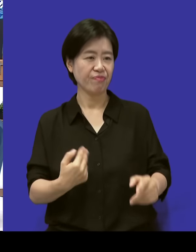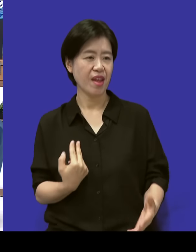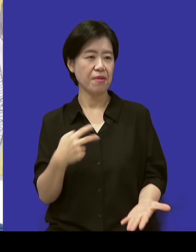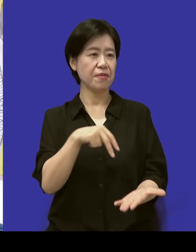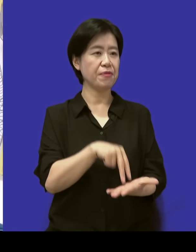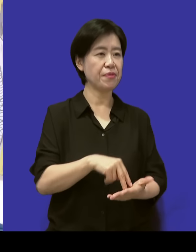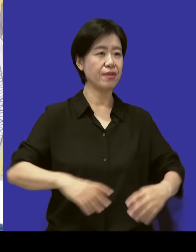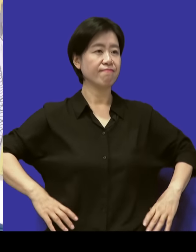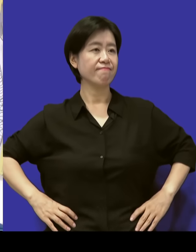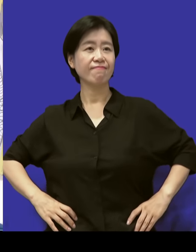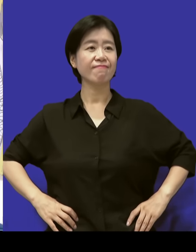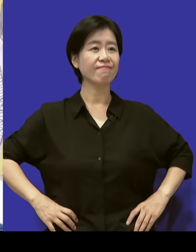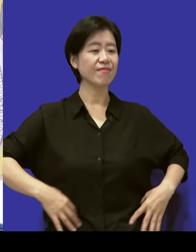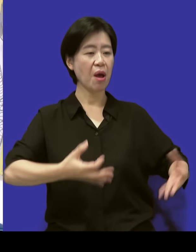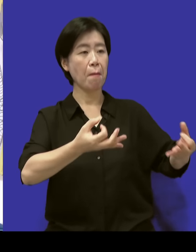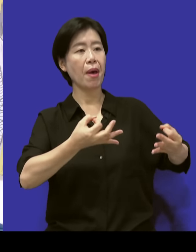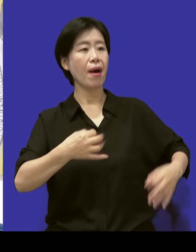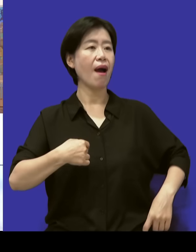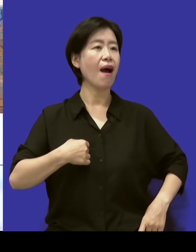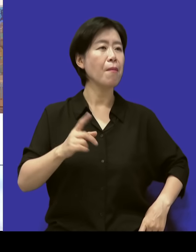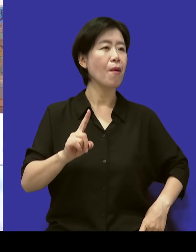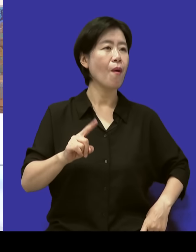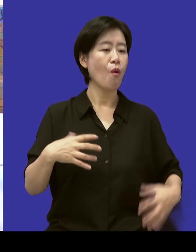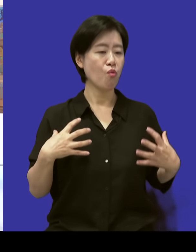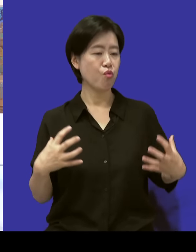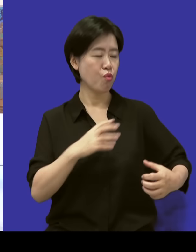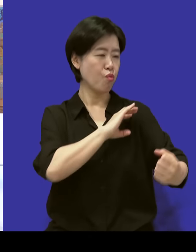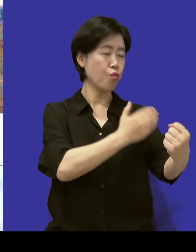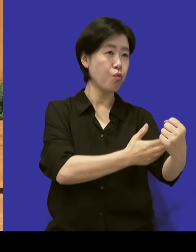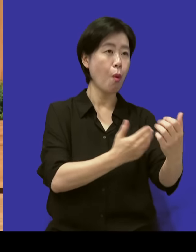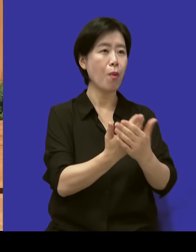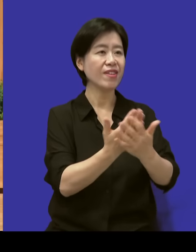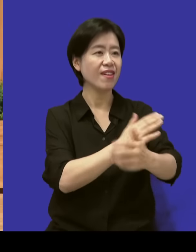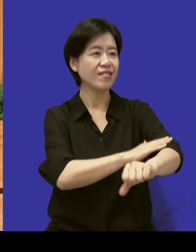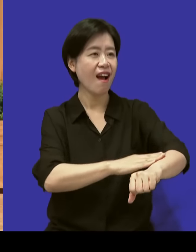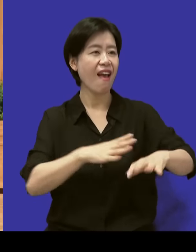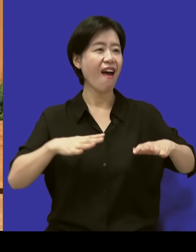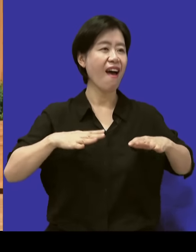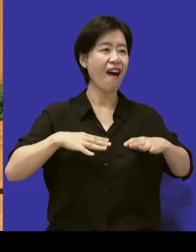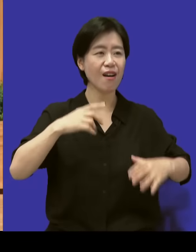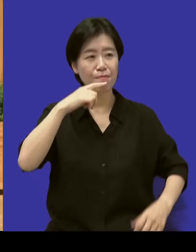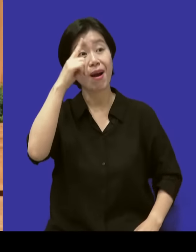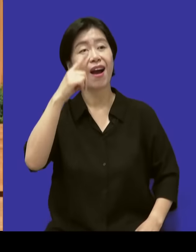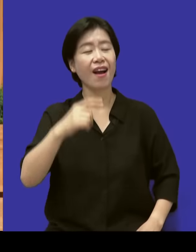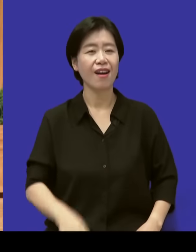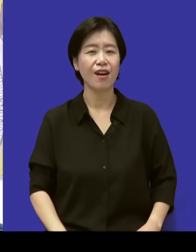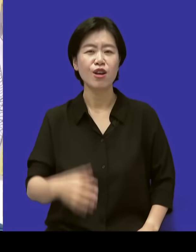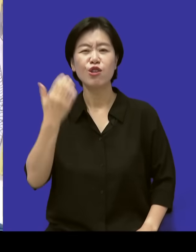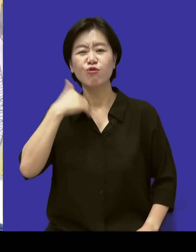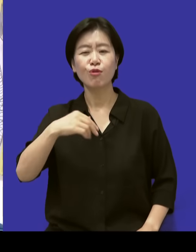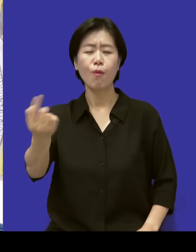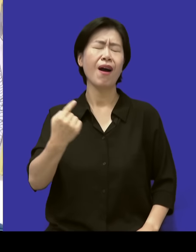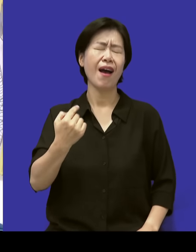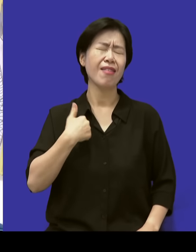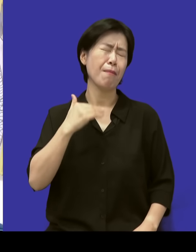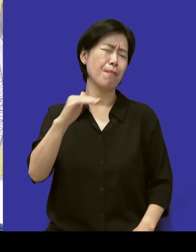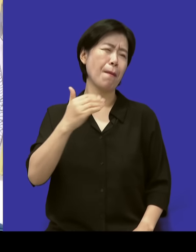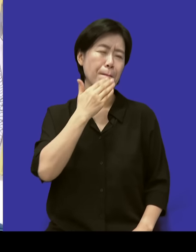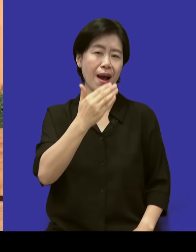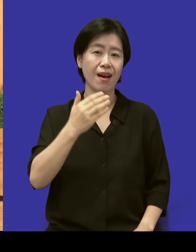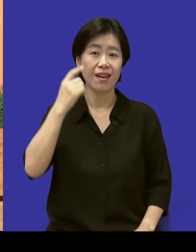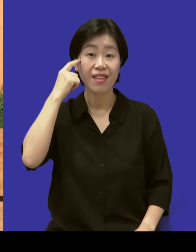끝나면 집에 갈 때 누가 나한테 좀 시비 좀 걸어줬으면 좋겠다 뭐 이런 생각도 막 하고 힘이 넘치시네. 막 과시하고